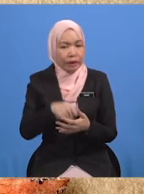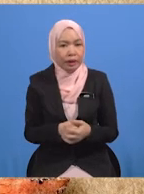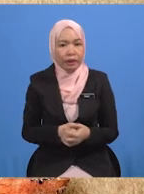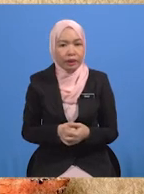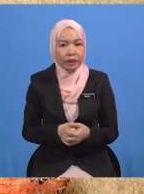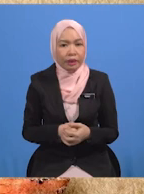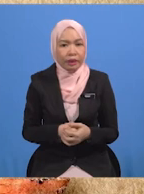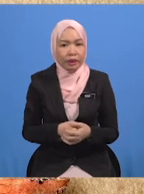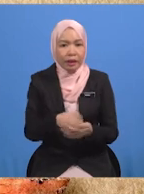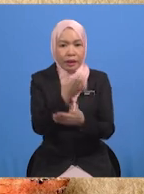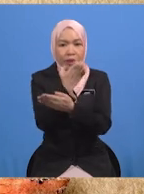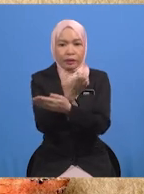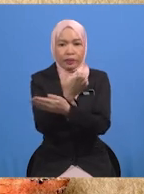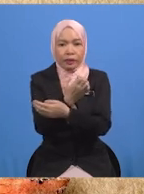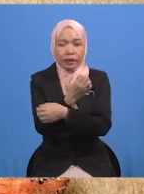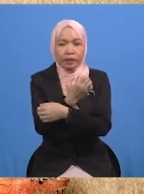ekonomi